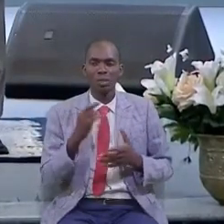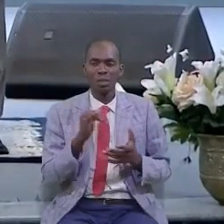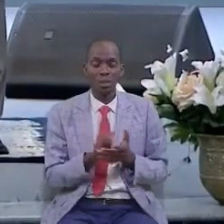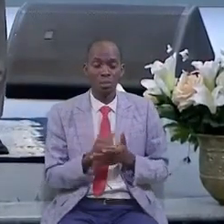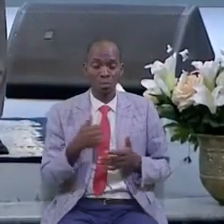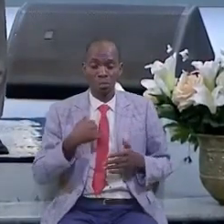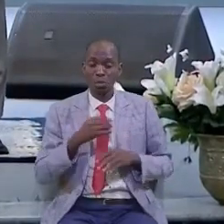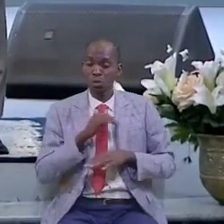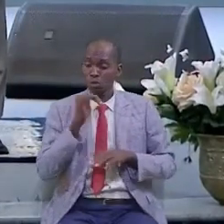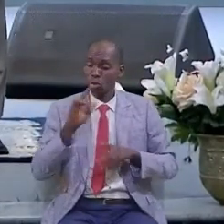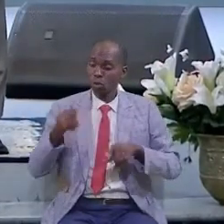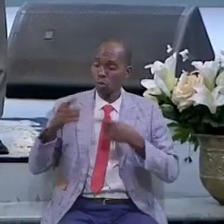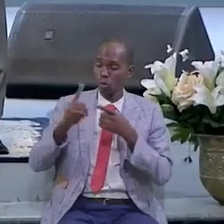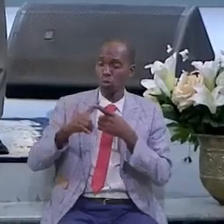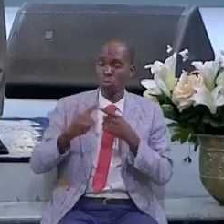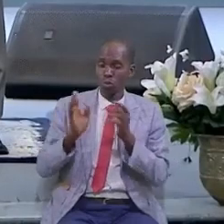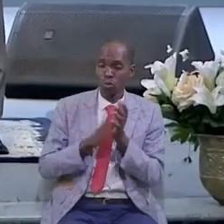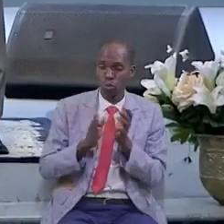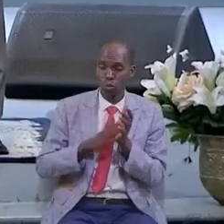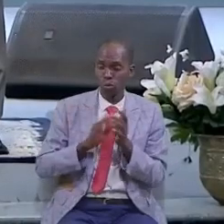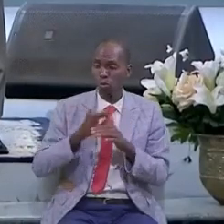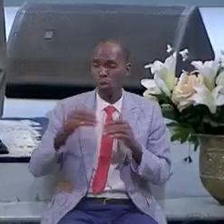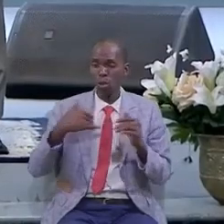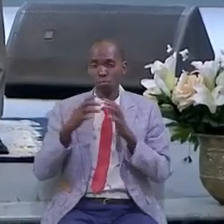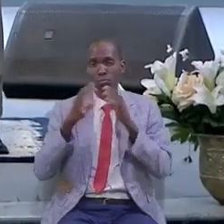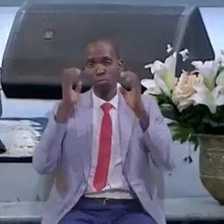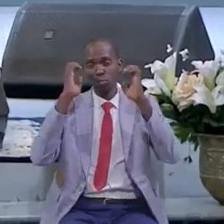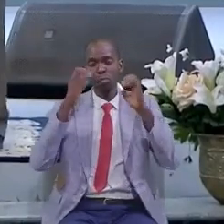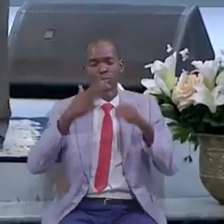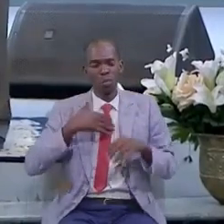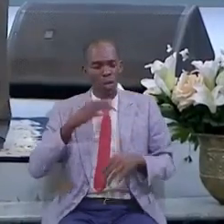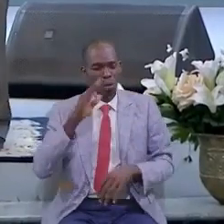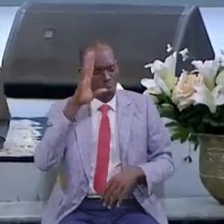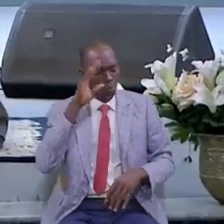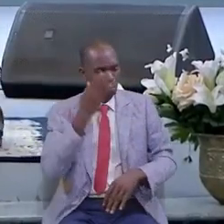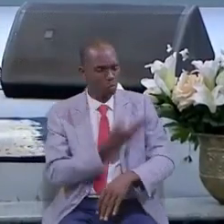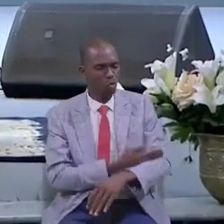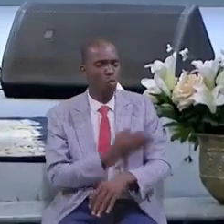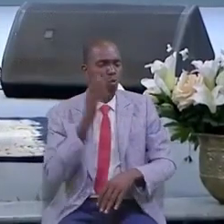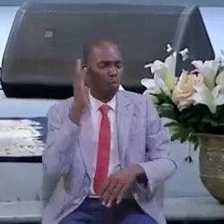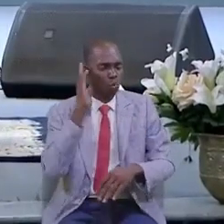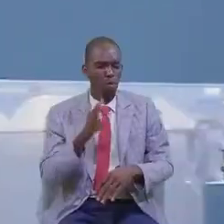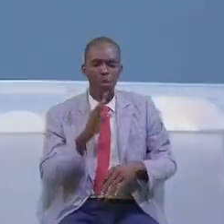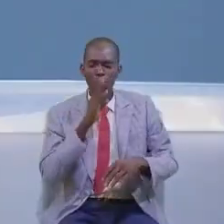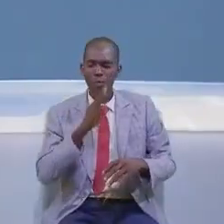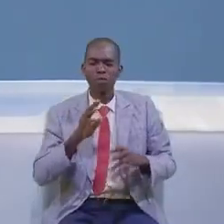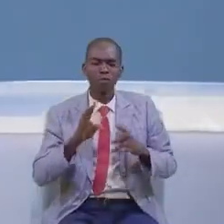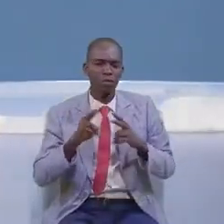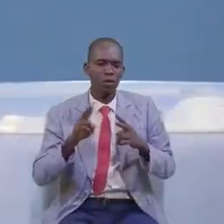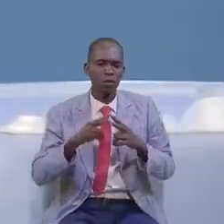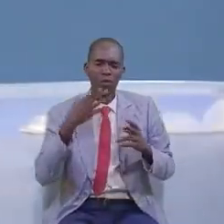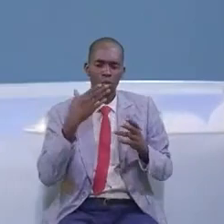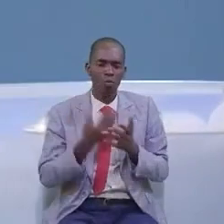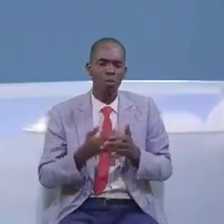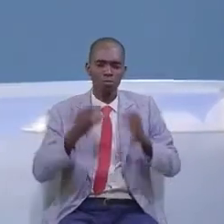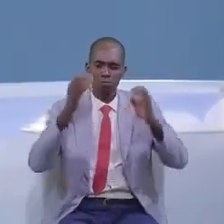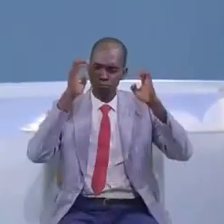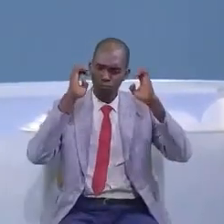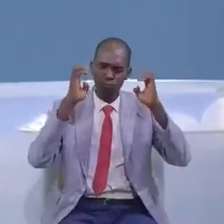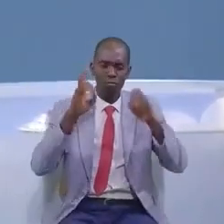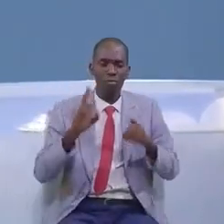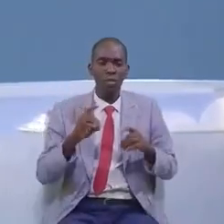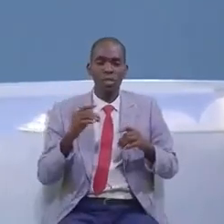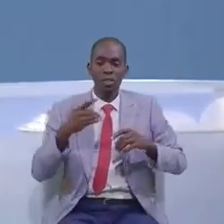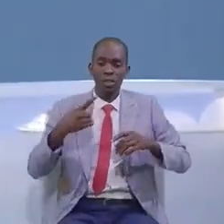my boy will go there. నా బిడ్డ నేను మంచిగా పెంచితే ఆ స్థాయికి వచ్చేస్తాడు. Education I didn't have, my